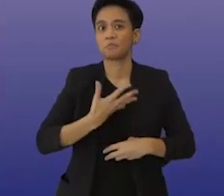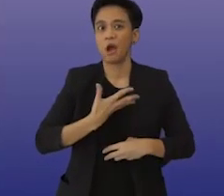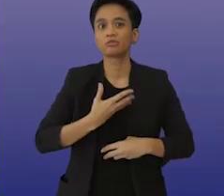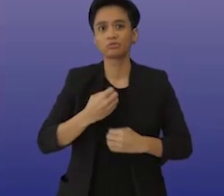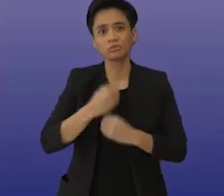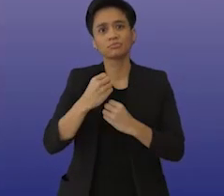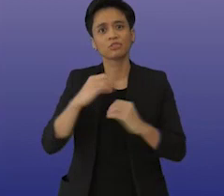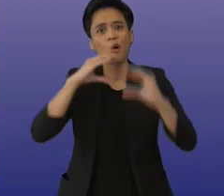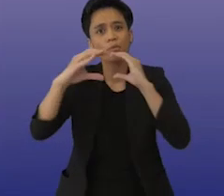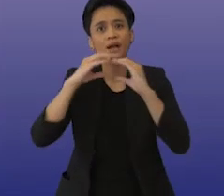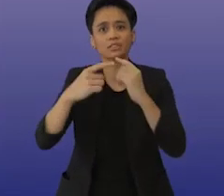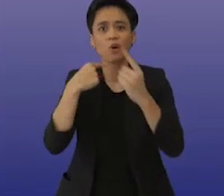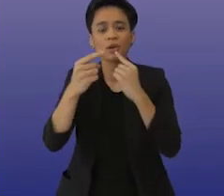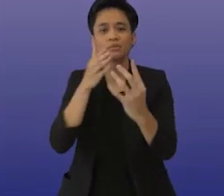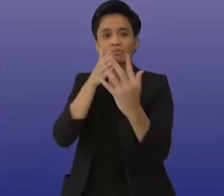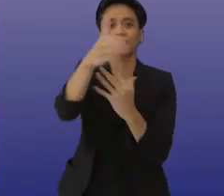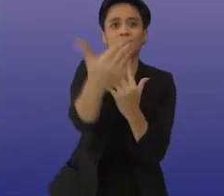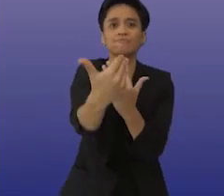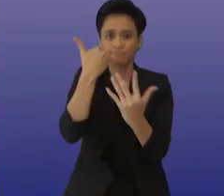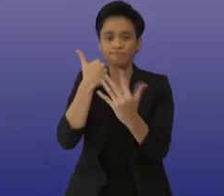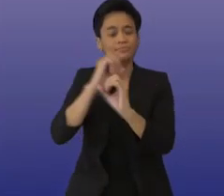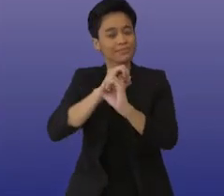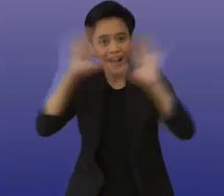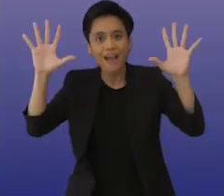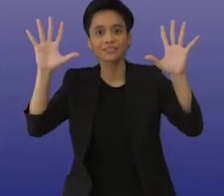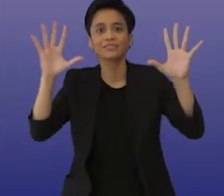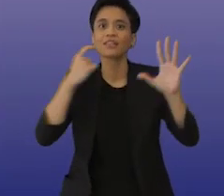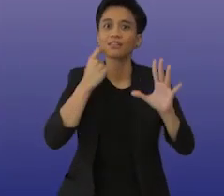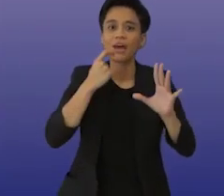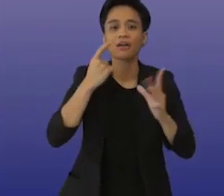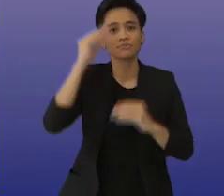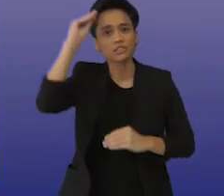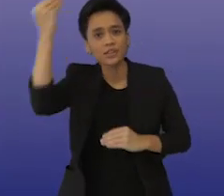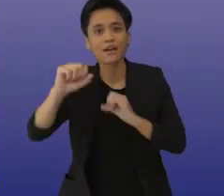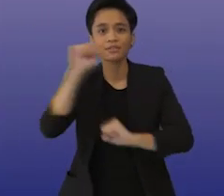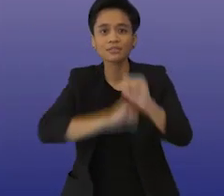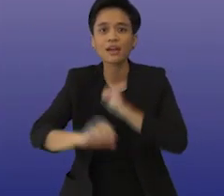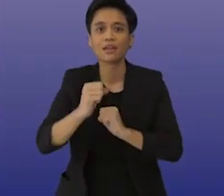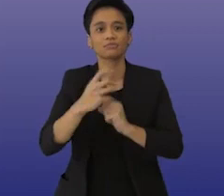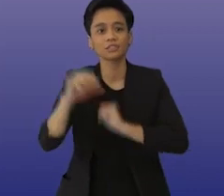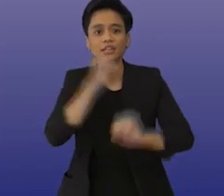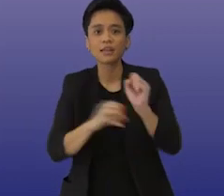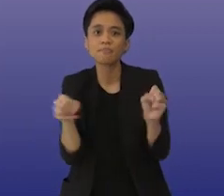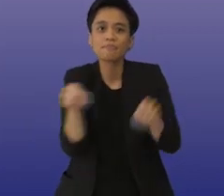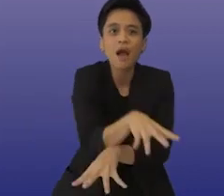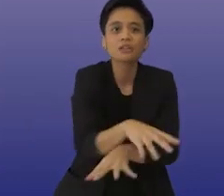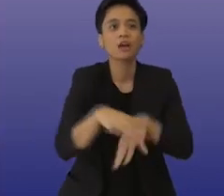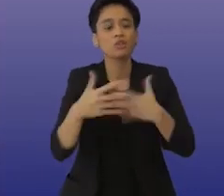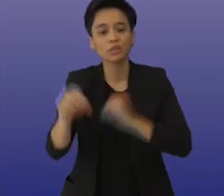seluruh masyarakat baik terkait dengan rencana kegiatan pelaksanaan kegiatan hasil